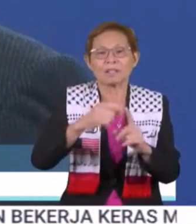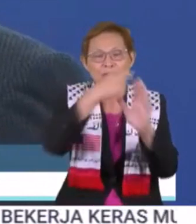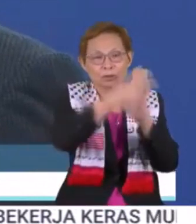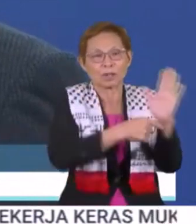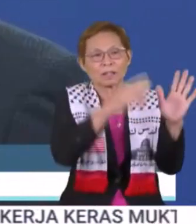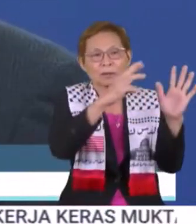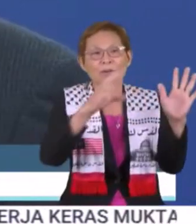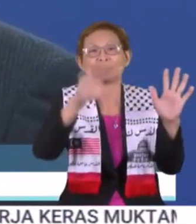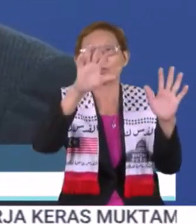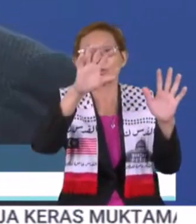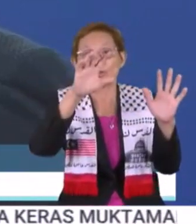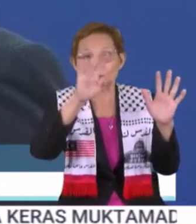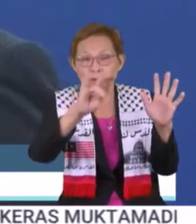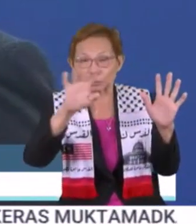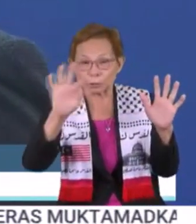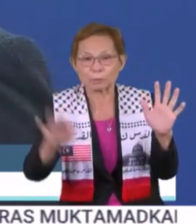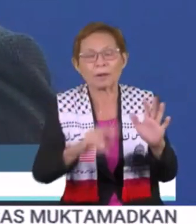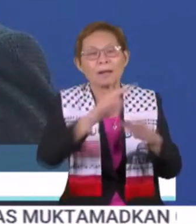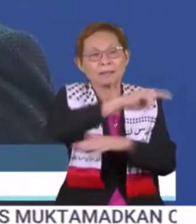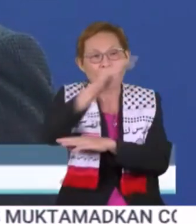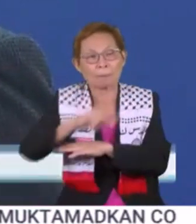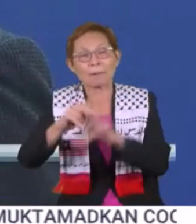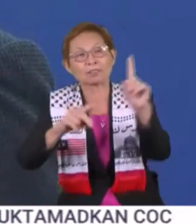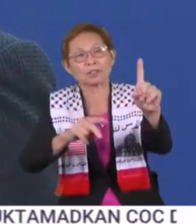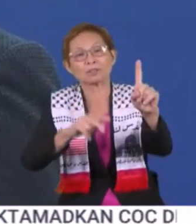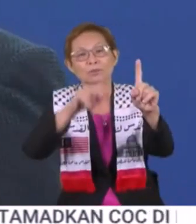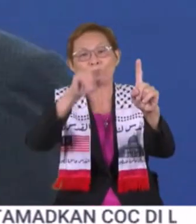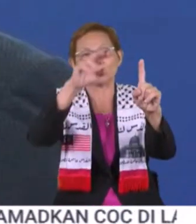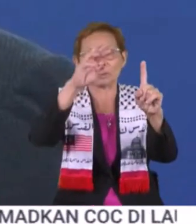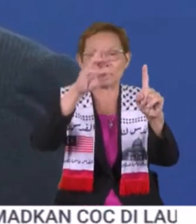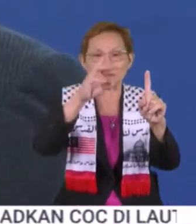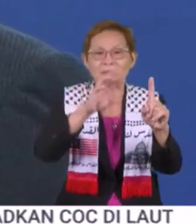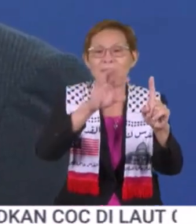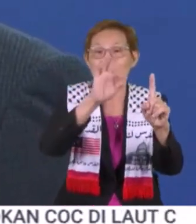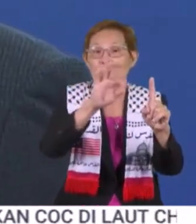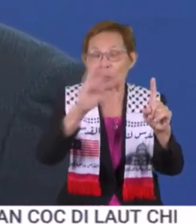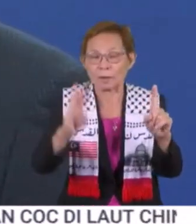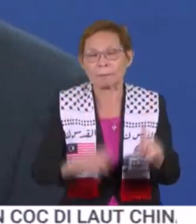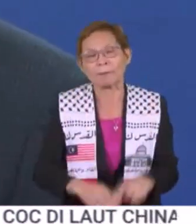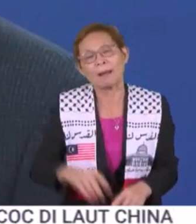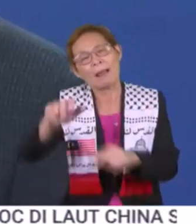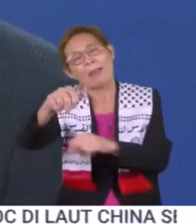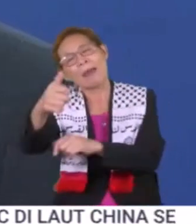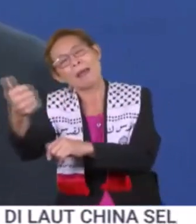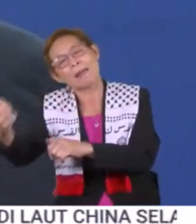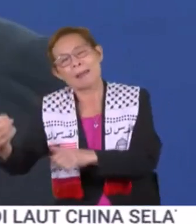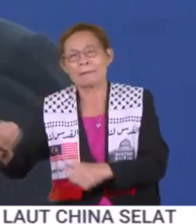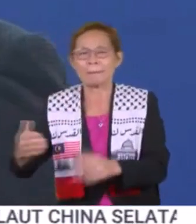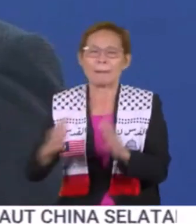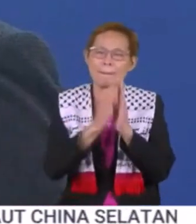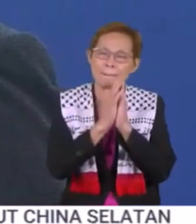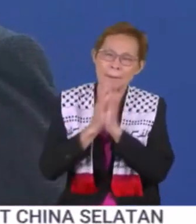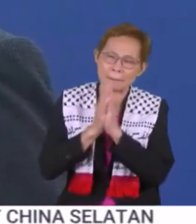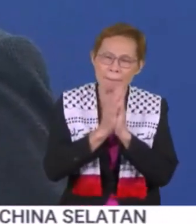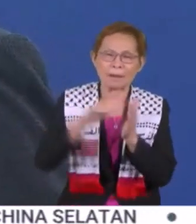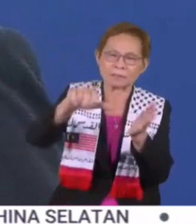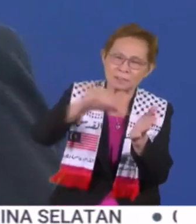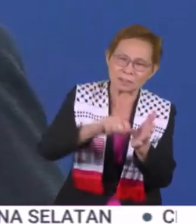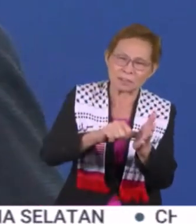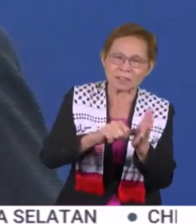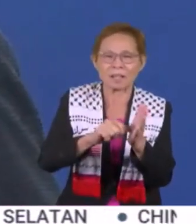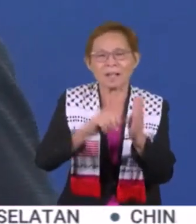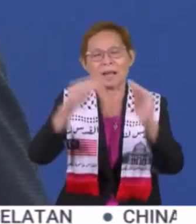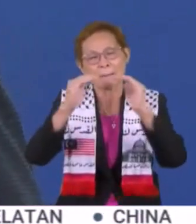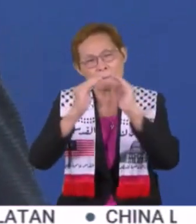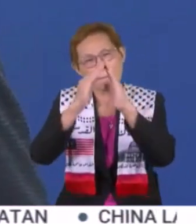279 Nepal 196 bakinya lain-lainlah Myanmar Filipina Yemen Syria Mesir